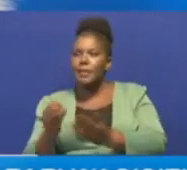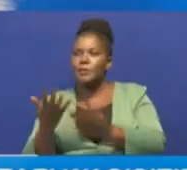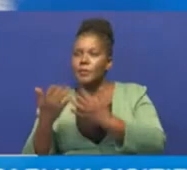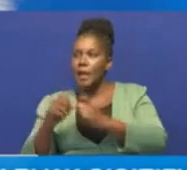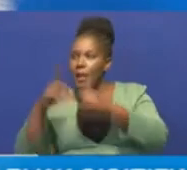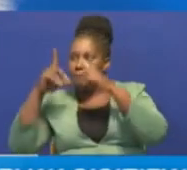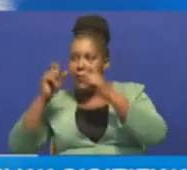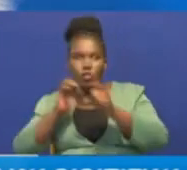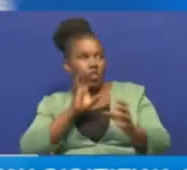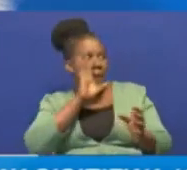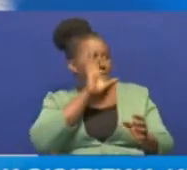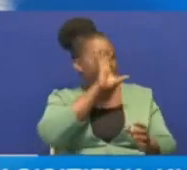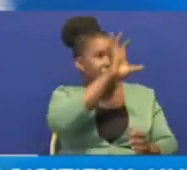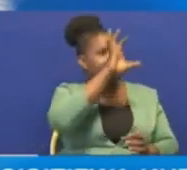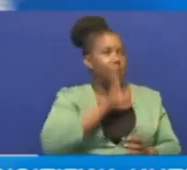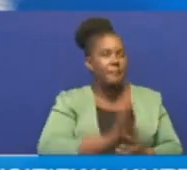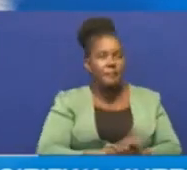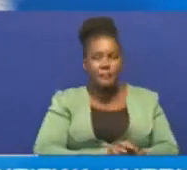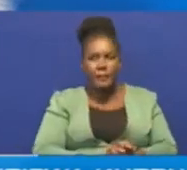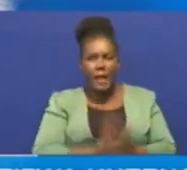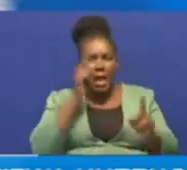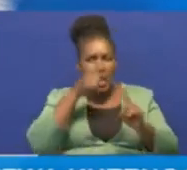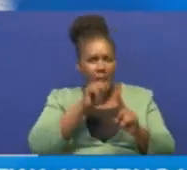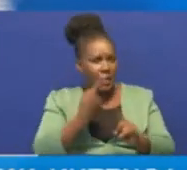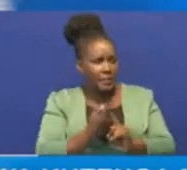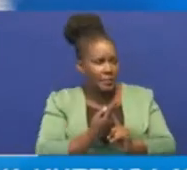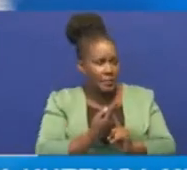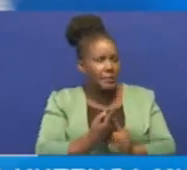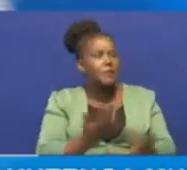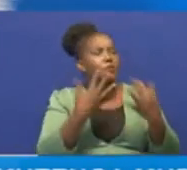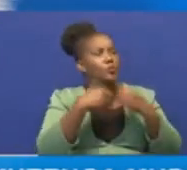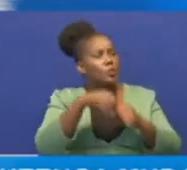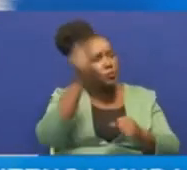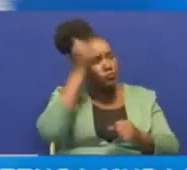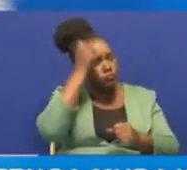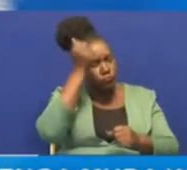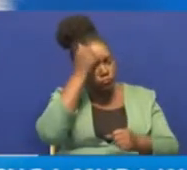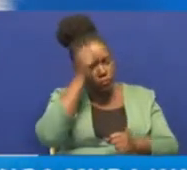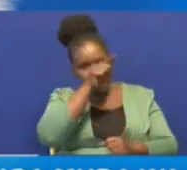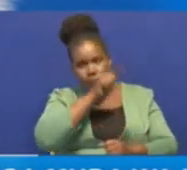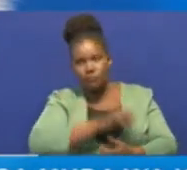print niiweke pale. Ili ubongo unase. Kwa Kevin.